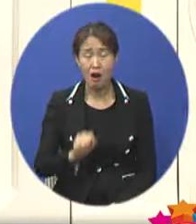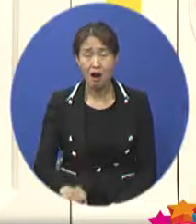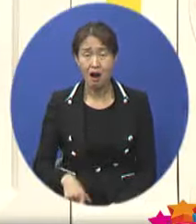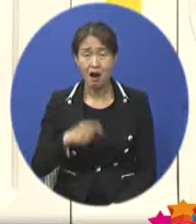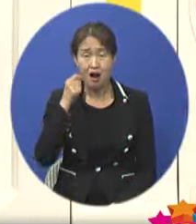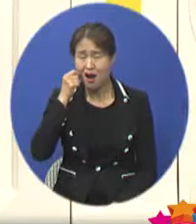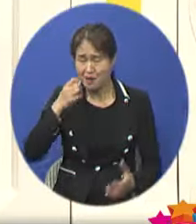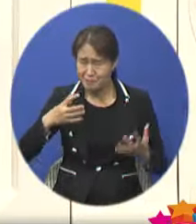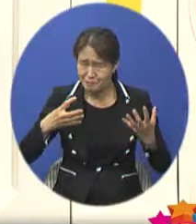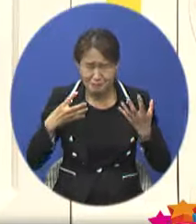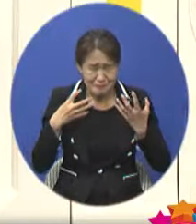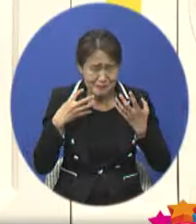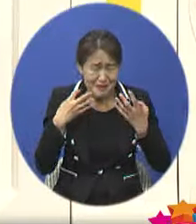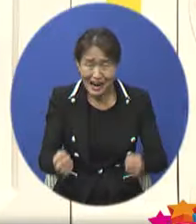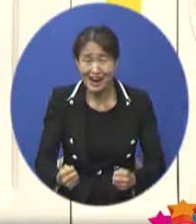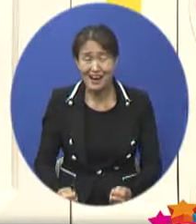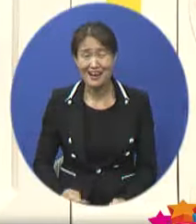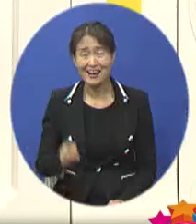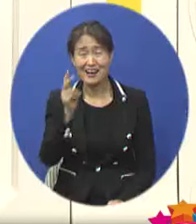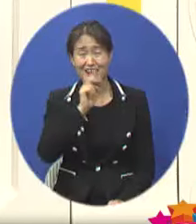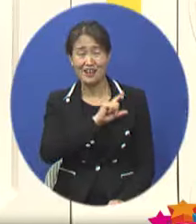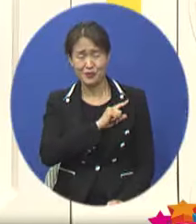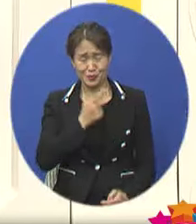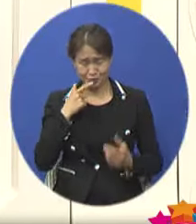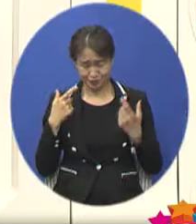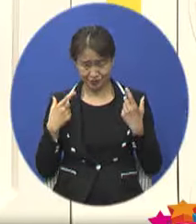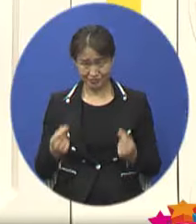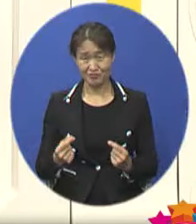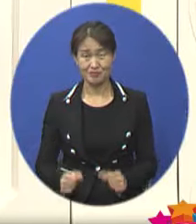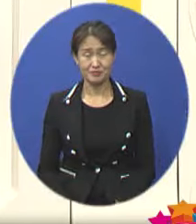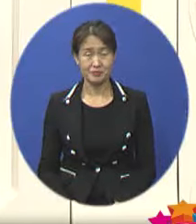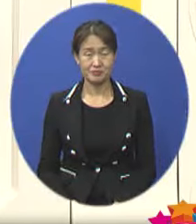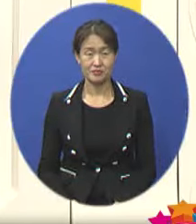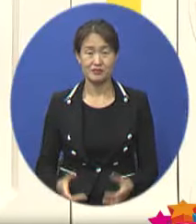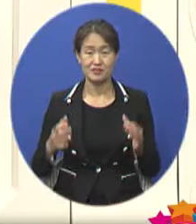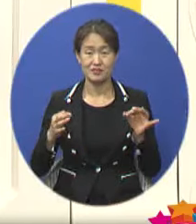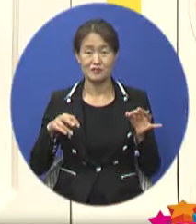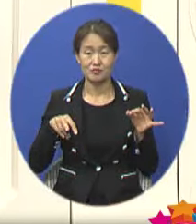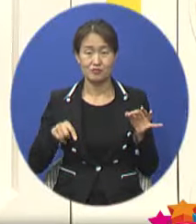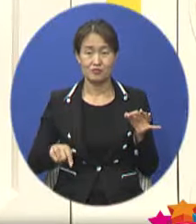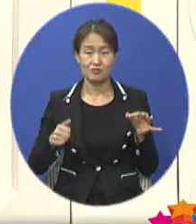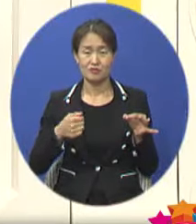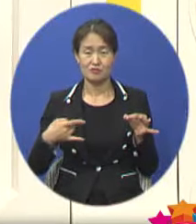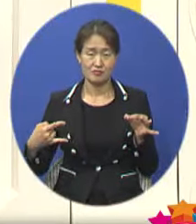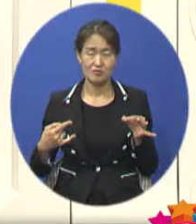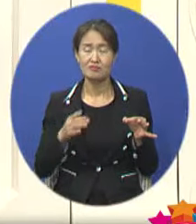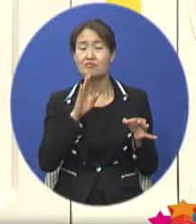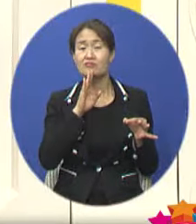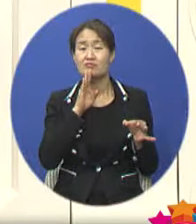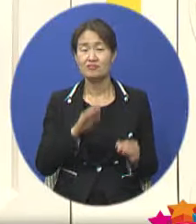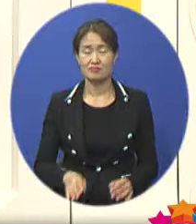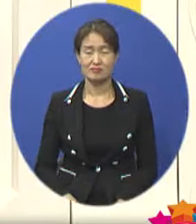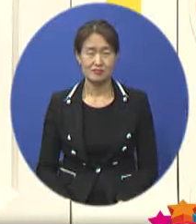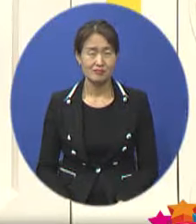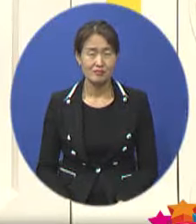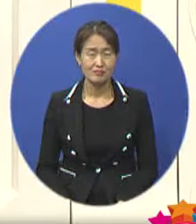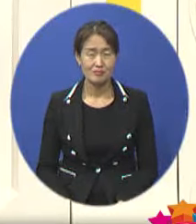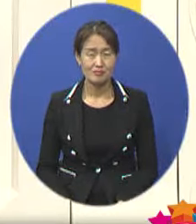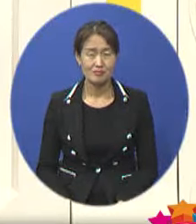인기 많은 저 저 분 가수분 조남이에요? 어머. 김수예요? 김수씨네요. 감성